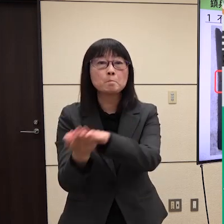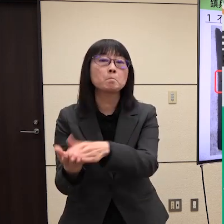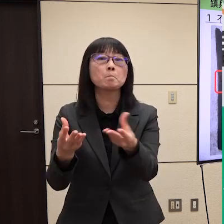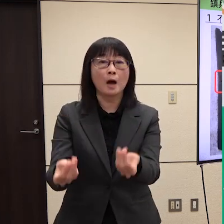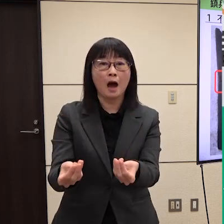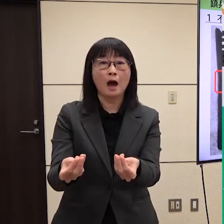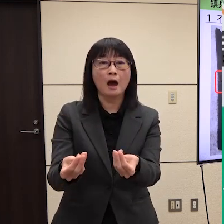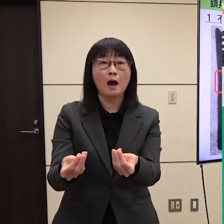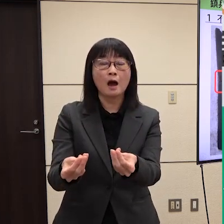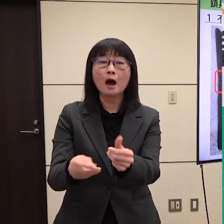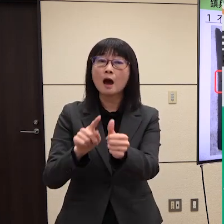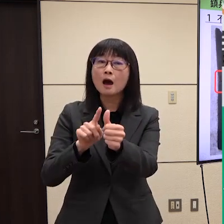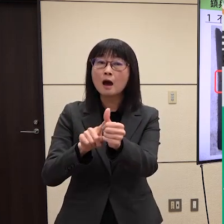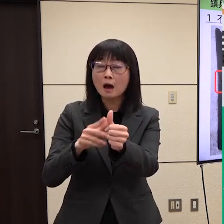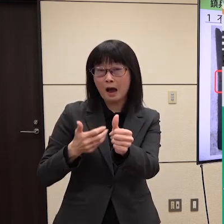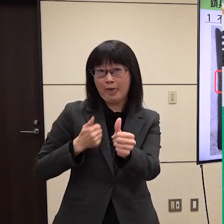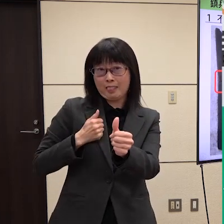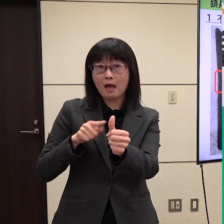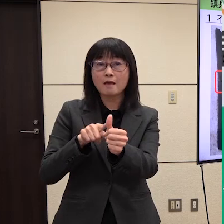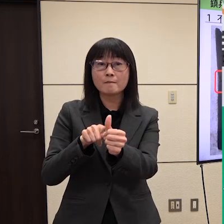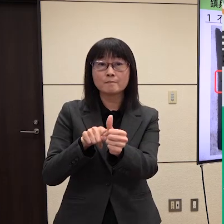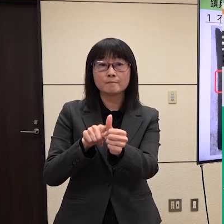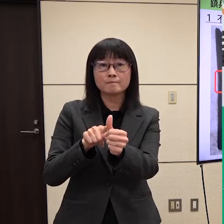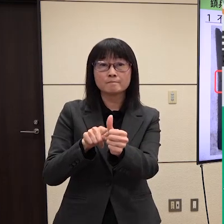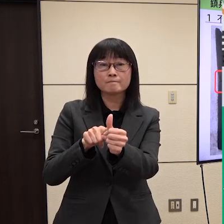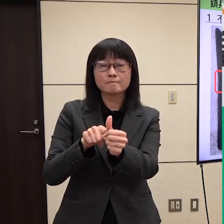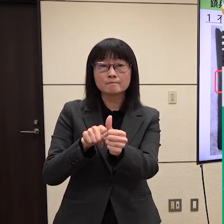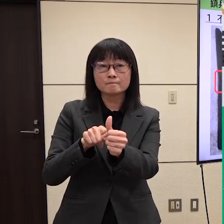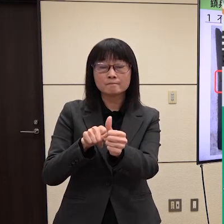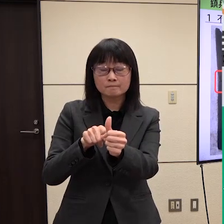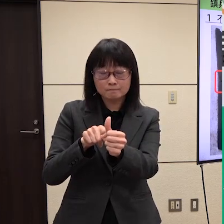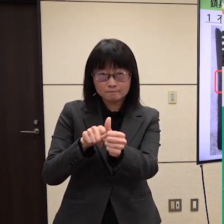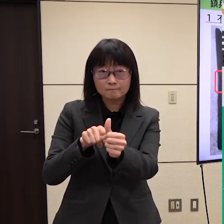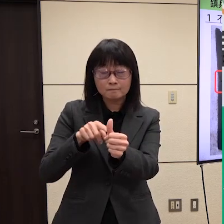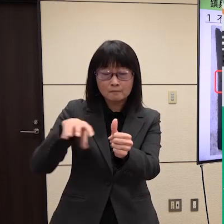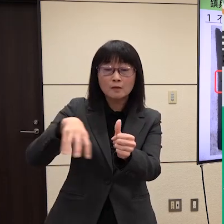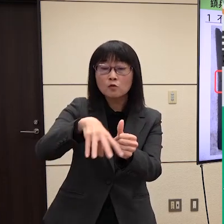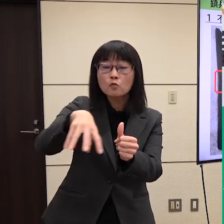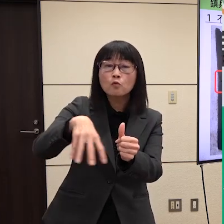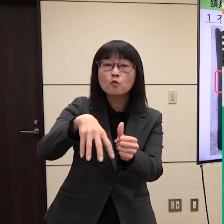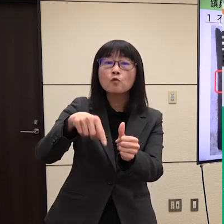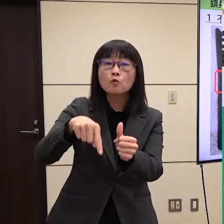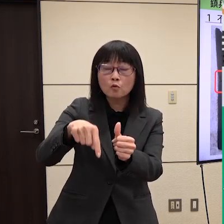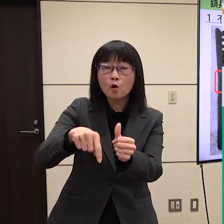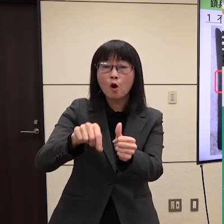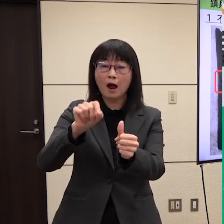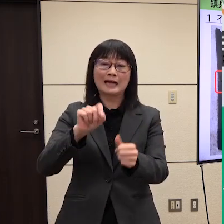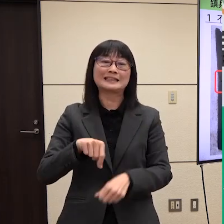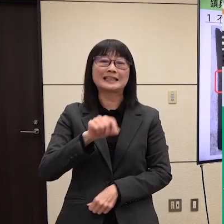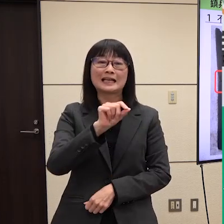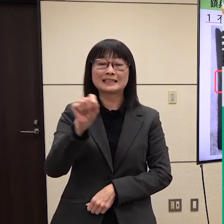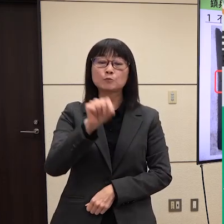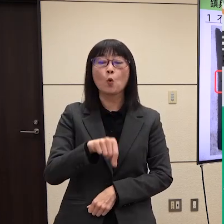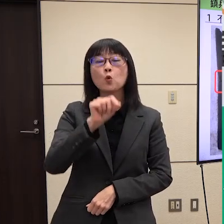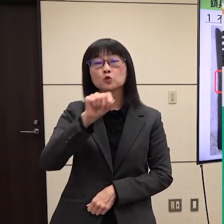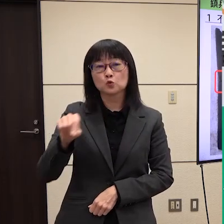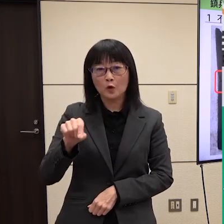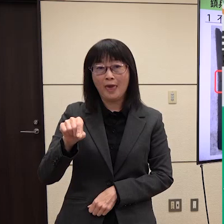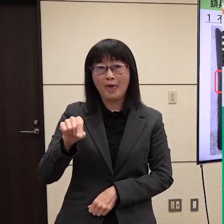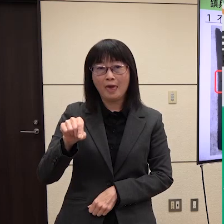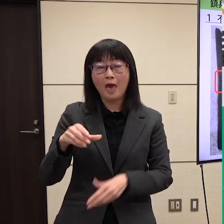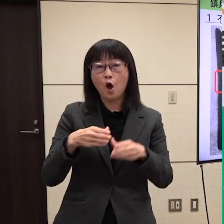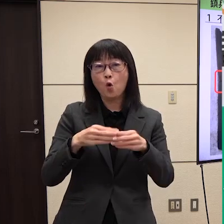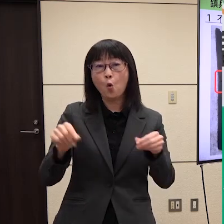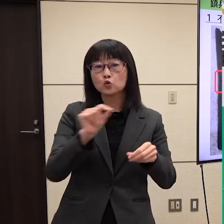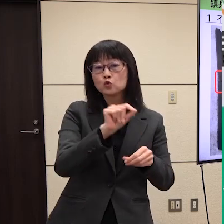したわけですが、その遺跡周辺にとどまっていた下野の国史とその陳平に